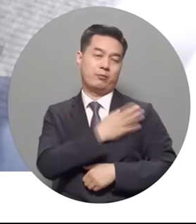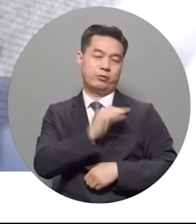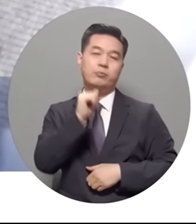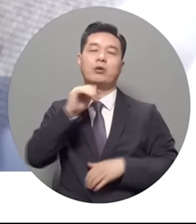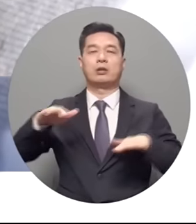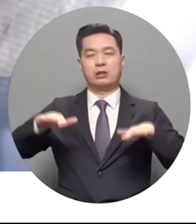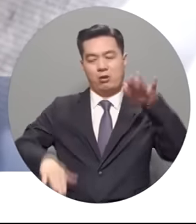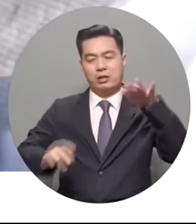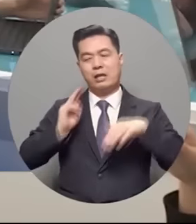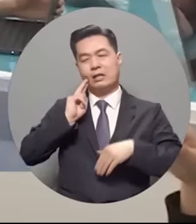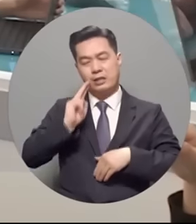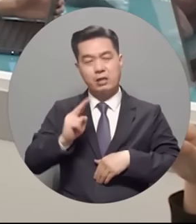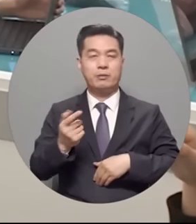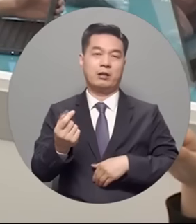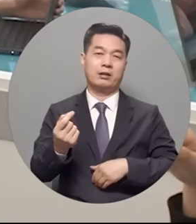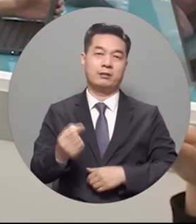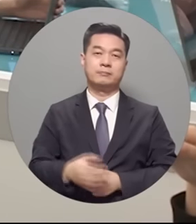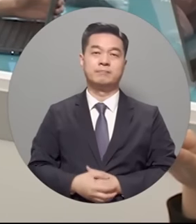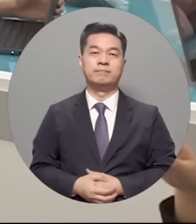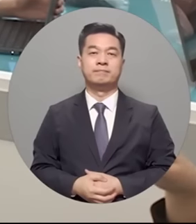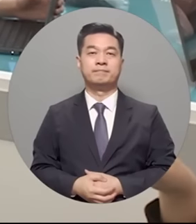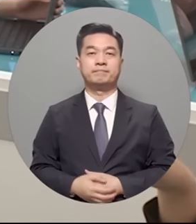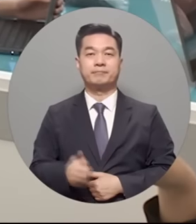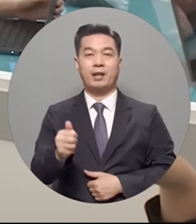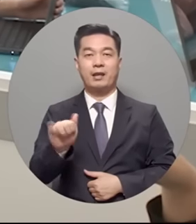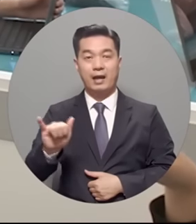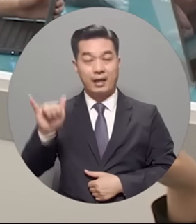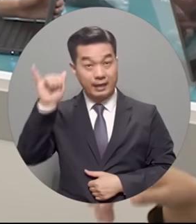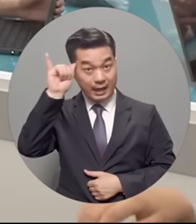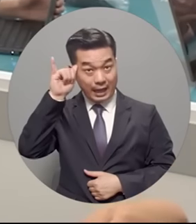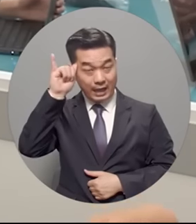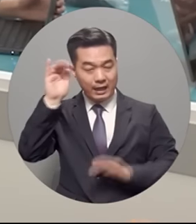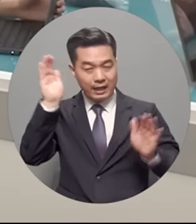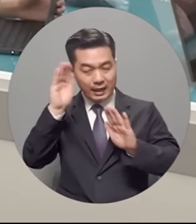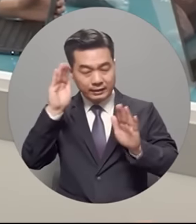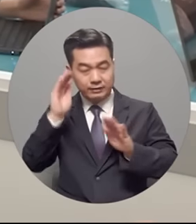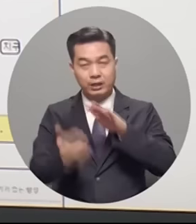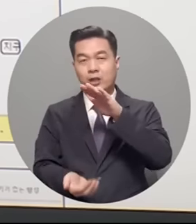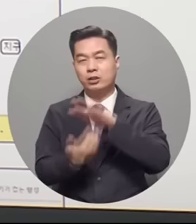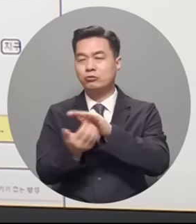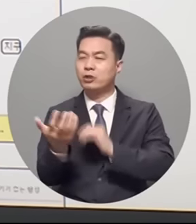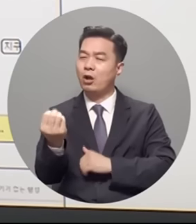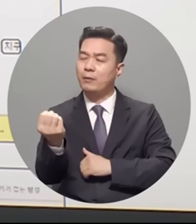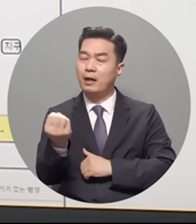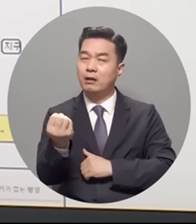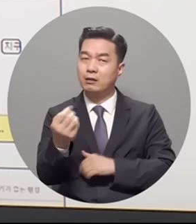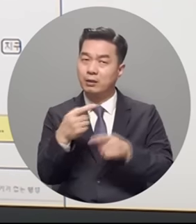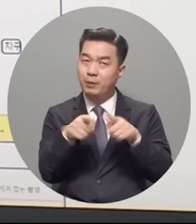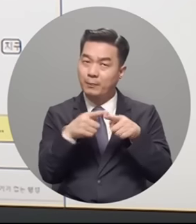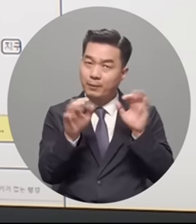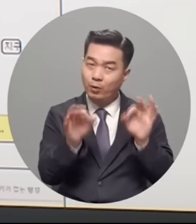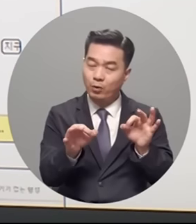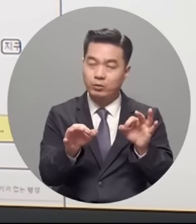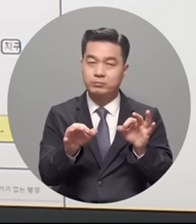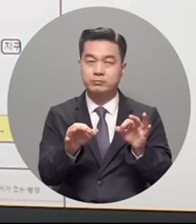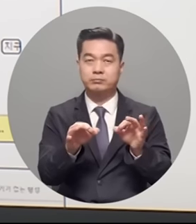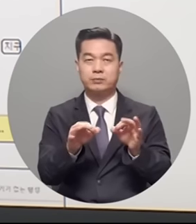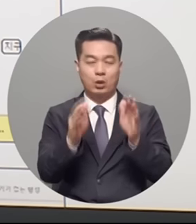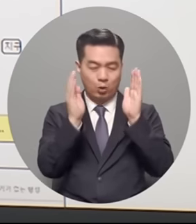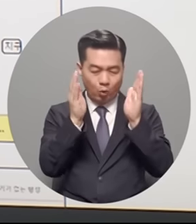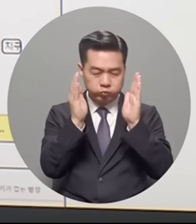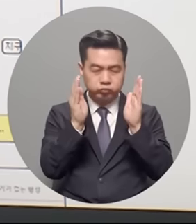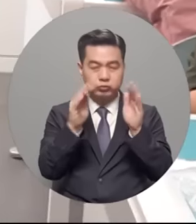훨씬 커질 거라고 봐요. AI로 학생들의 성취도를 즉각 파악하는 것도 깊이 있는 공부와 거리가 있다고